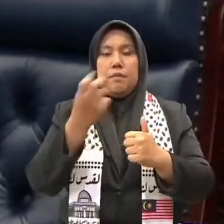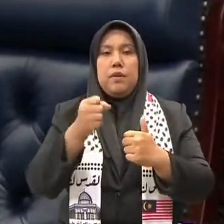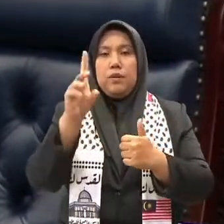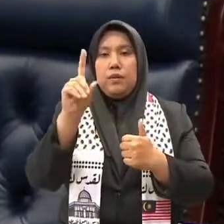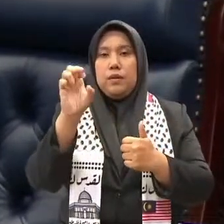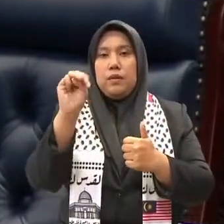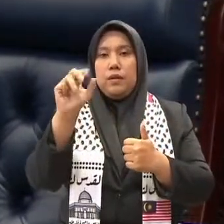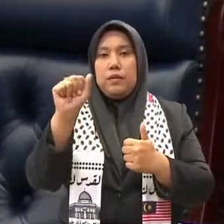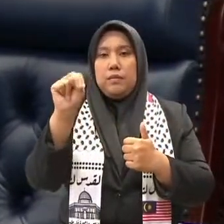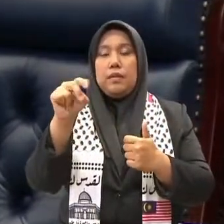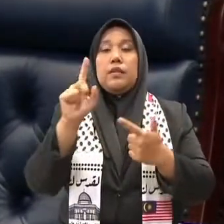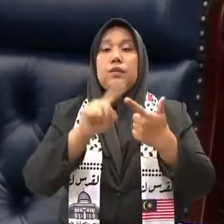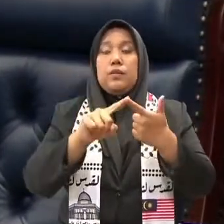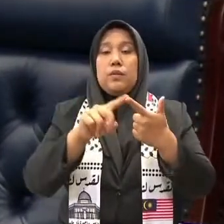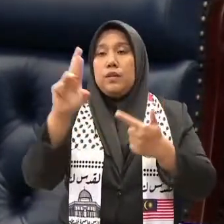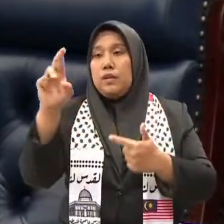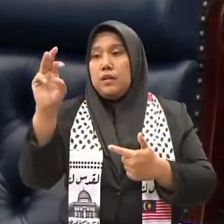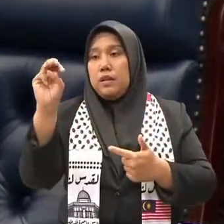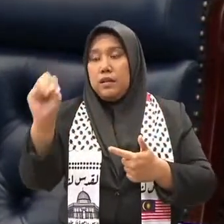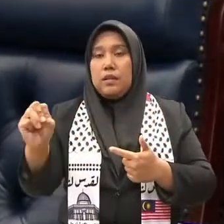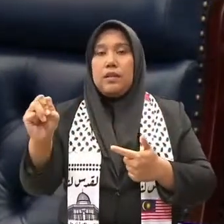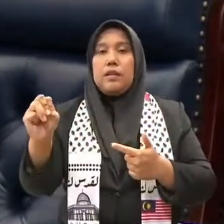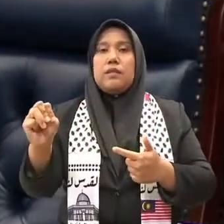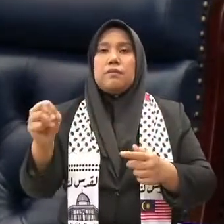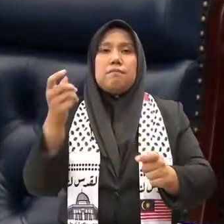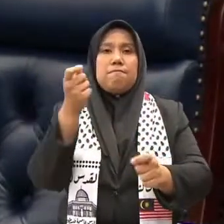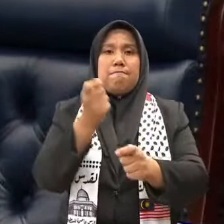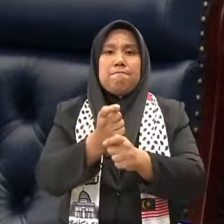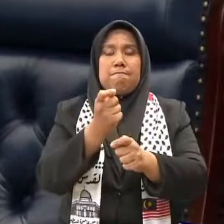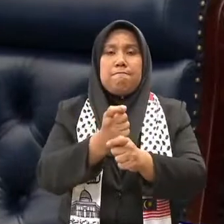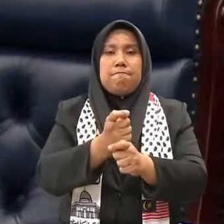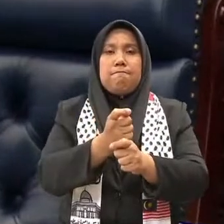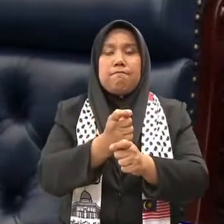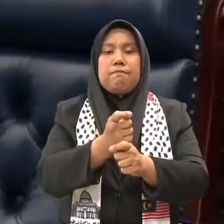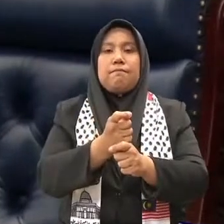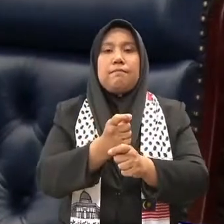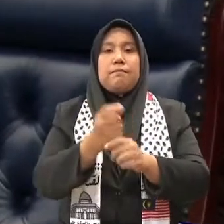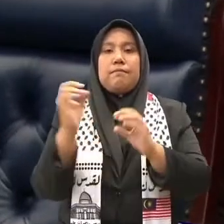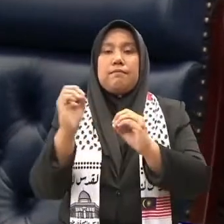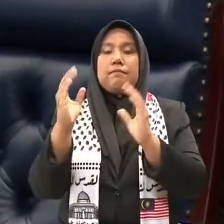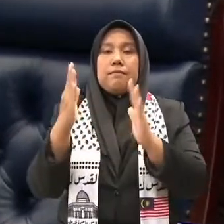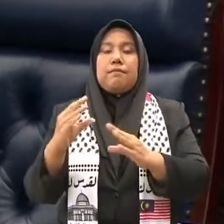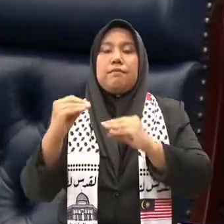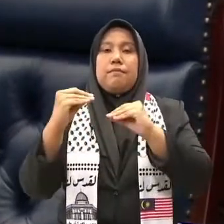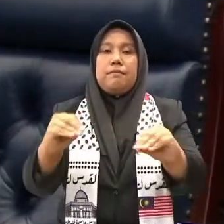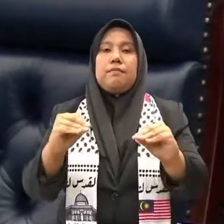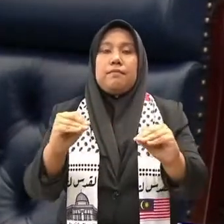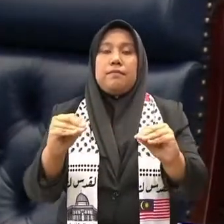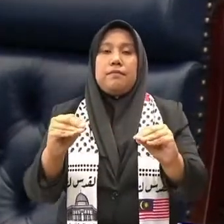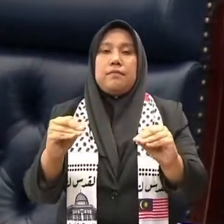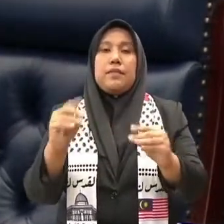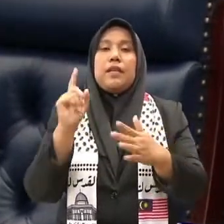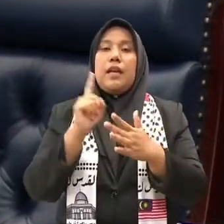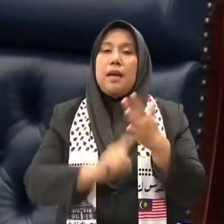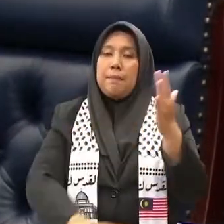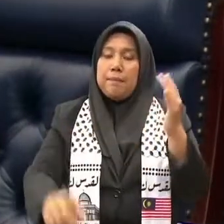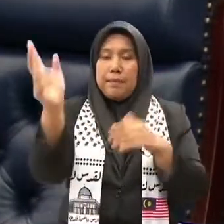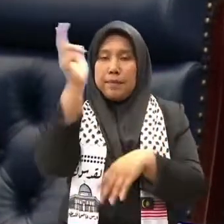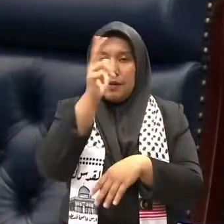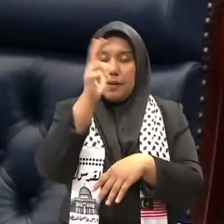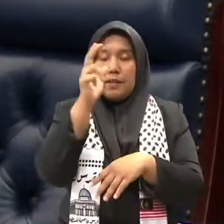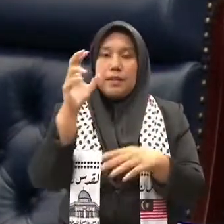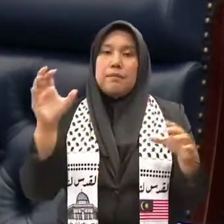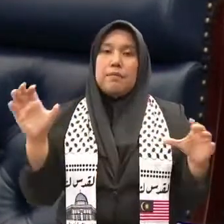Ring will be maintain tidak orang menjual apakah langkah-langkah yang perlu diambil oleh pihak kerajaan selain daripada Apa yang disebut yang berhormat